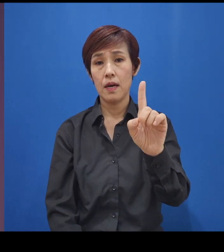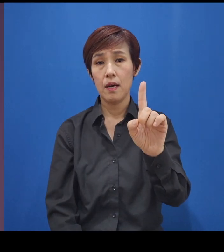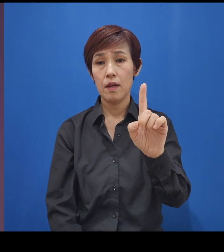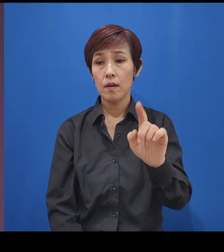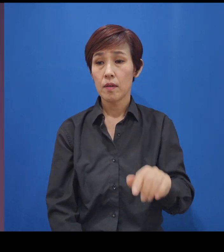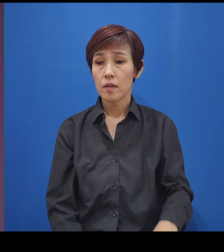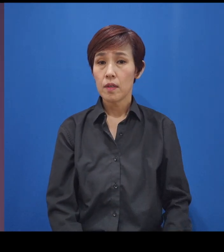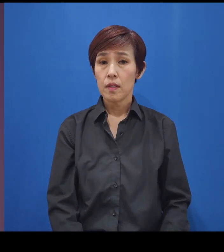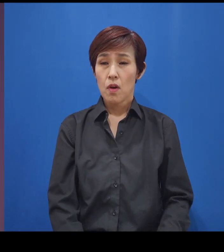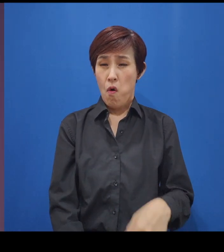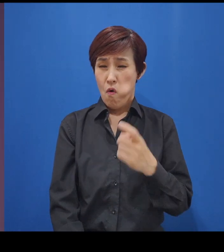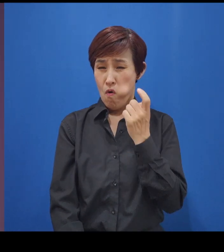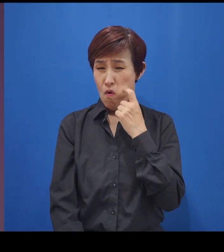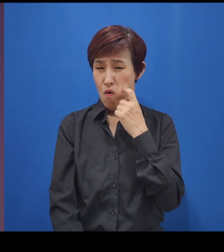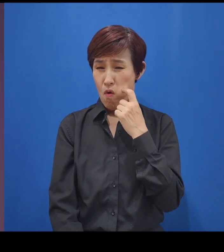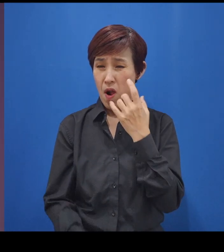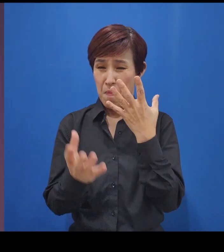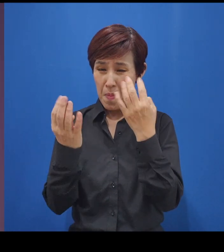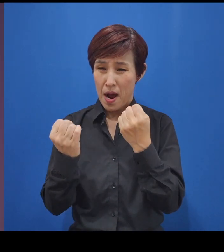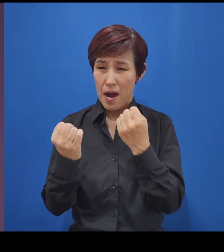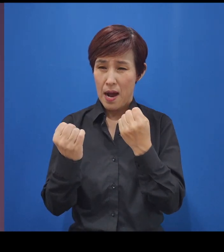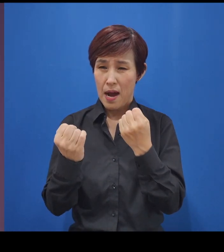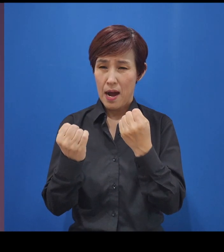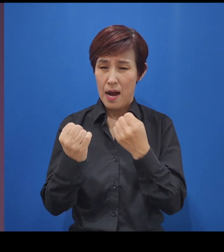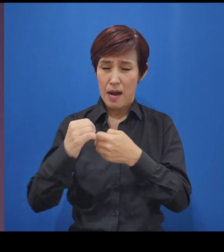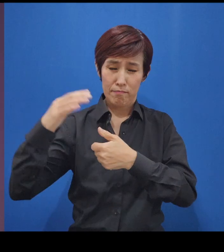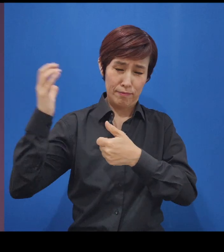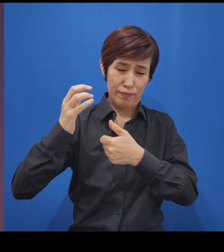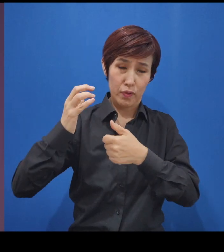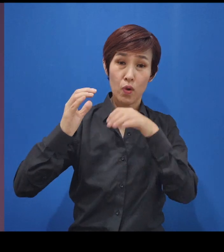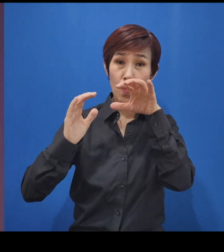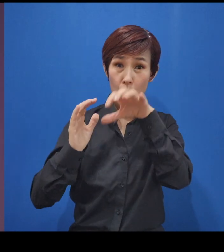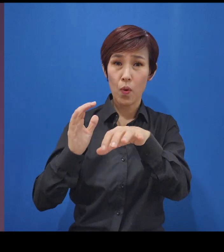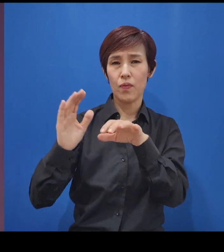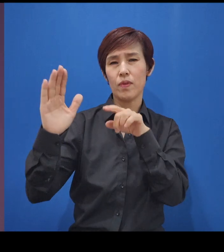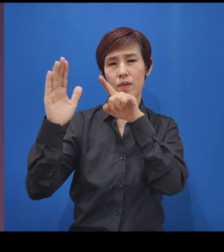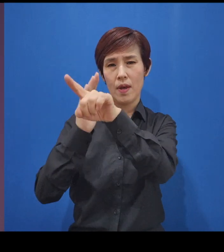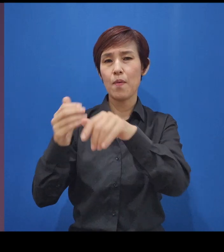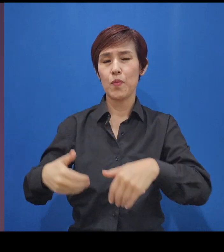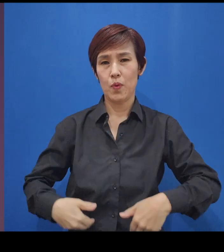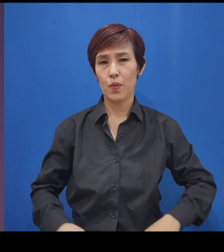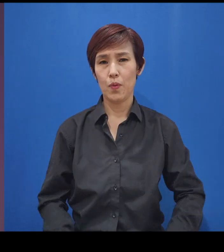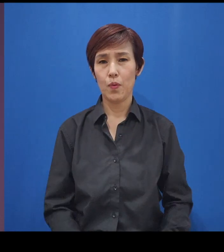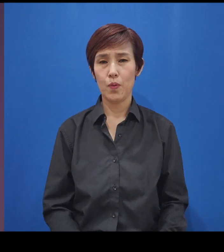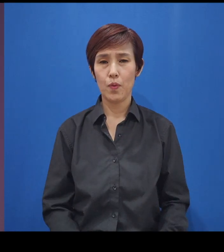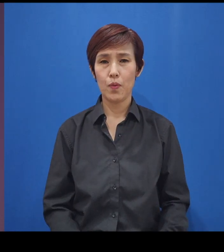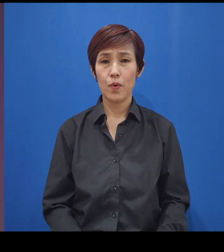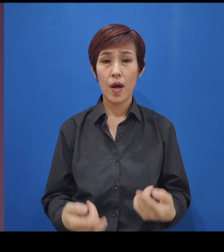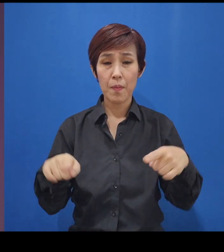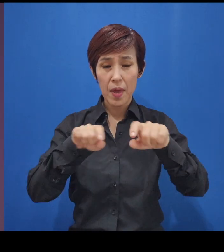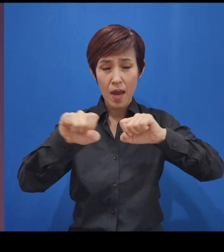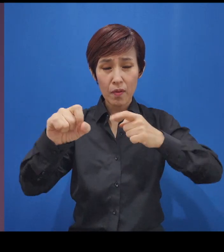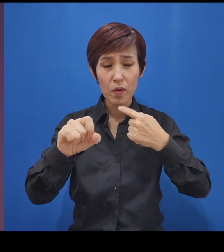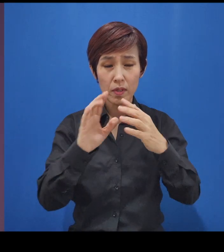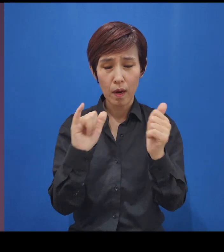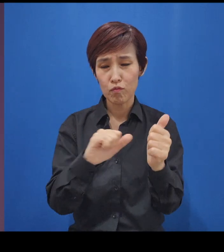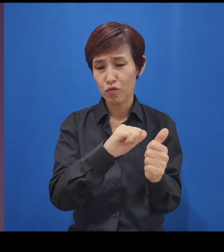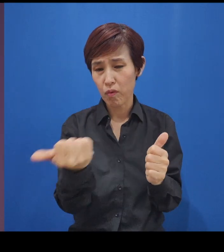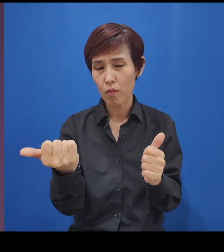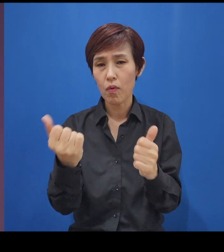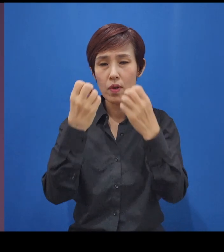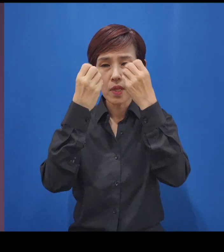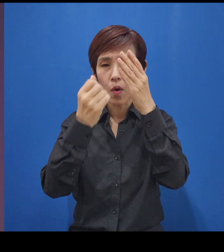거짓말 충만하고 박해가 충만한 도시로 들어가야 했습니다. 동역자를 잃어버렸고